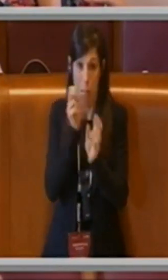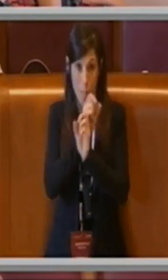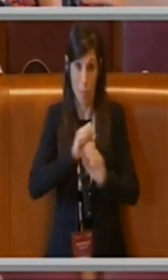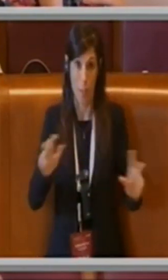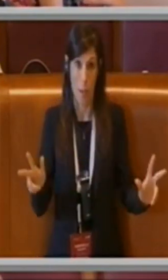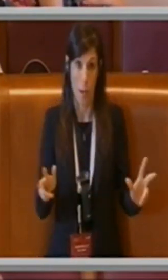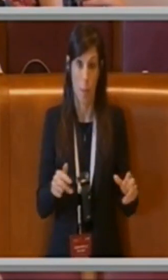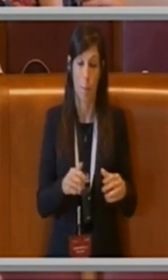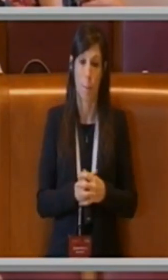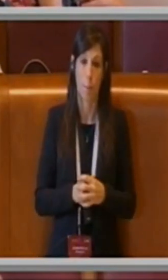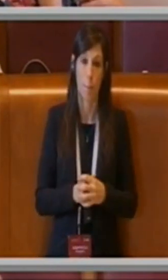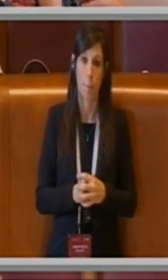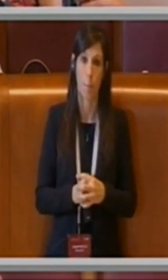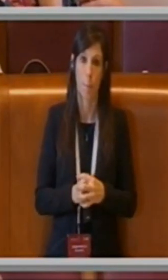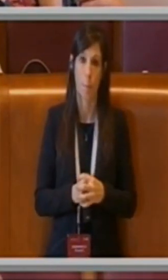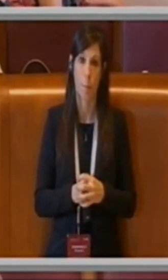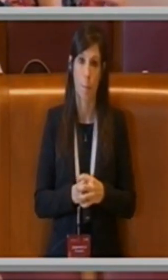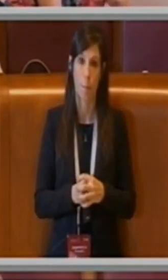si deve